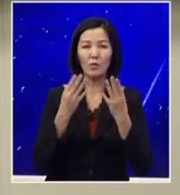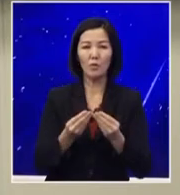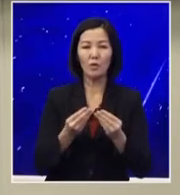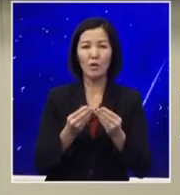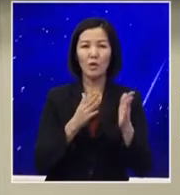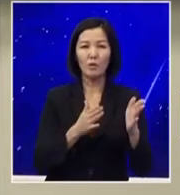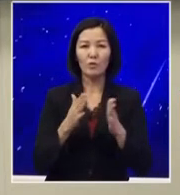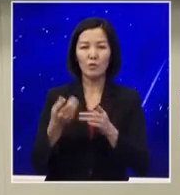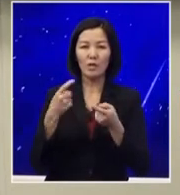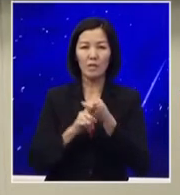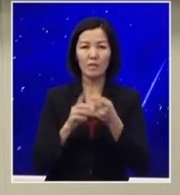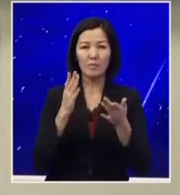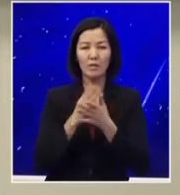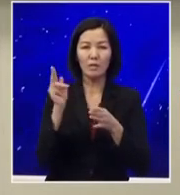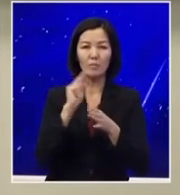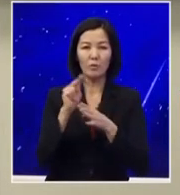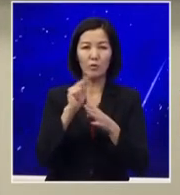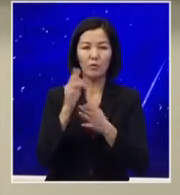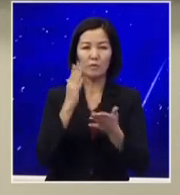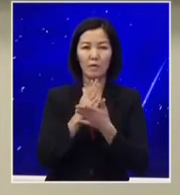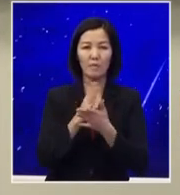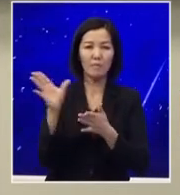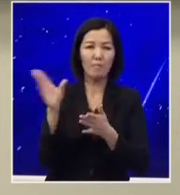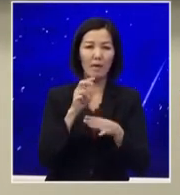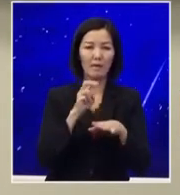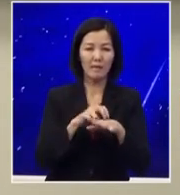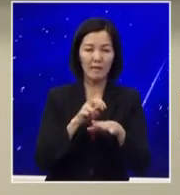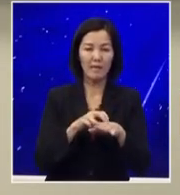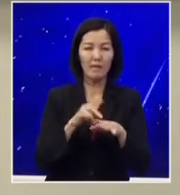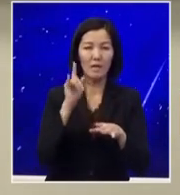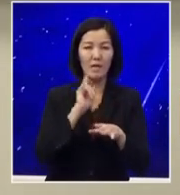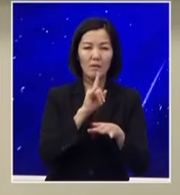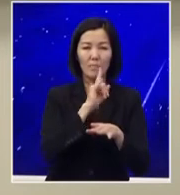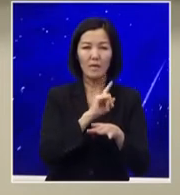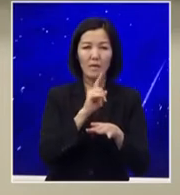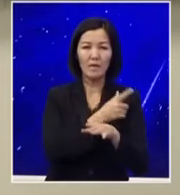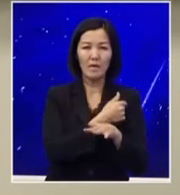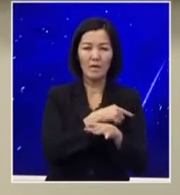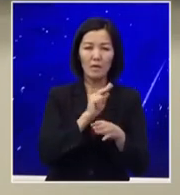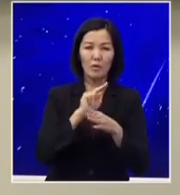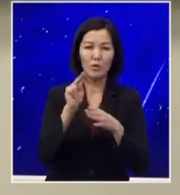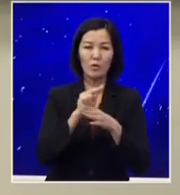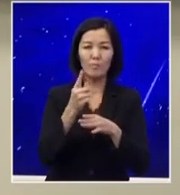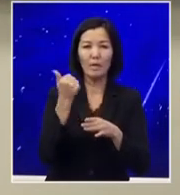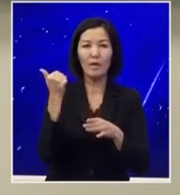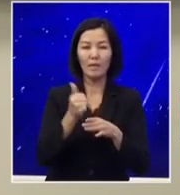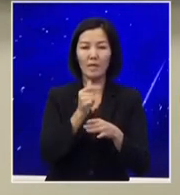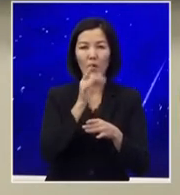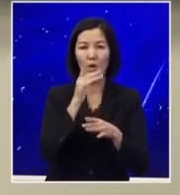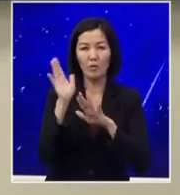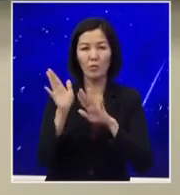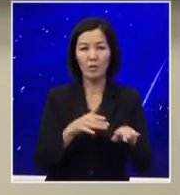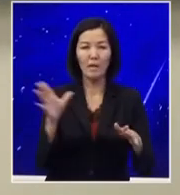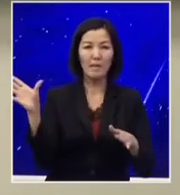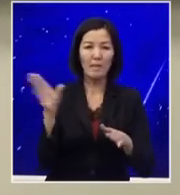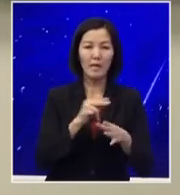жүйеге енгізіп жатырмыз, үйретіп жатырмыз бүкіл дәрігерлерді, медбикелерді. Енді Құдай қаласа бір аптаның көлемінде барлығын